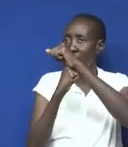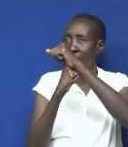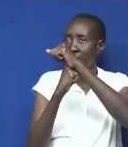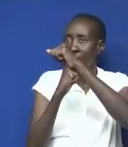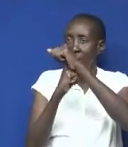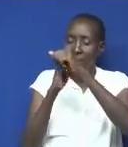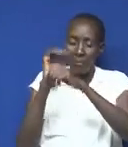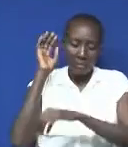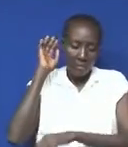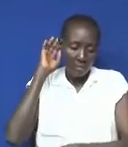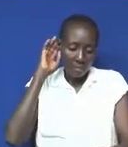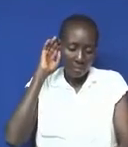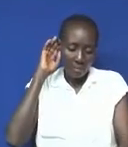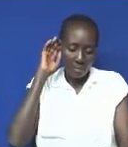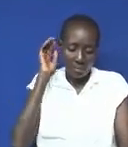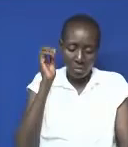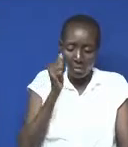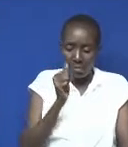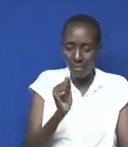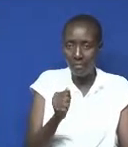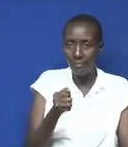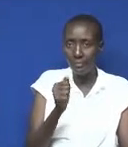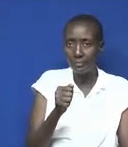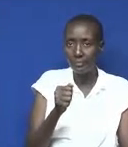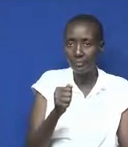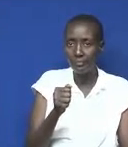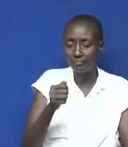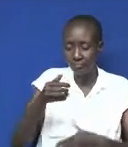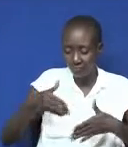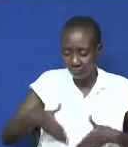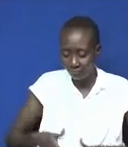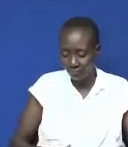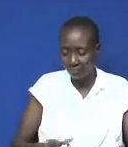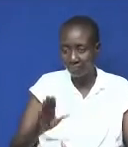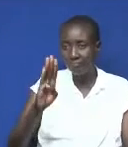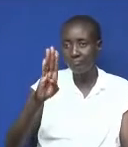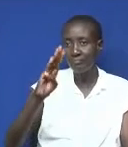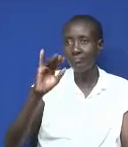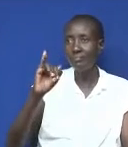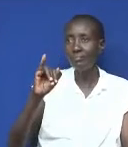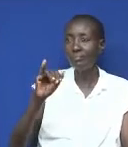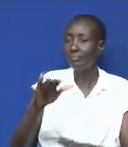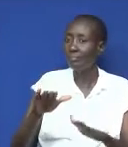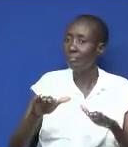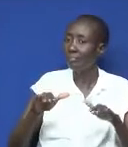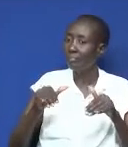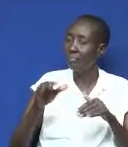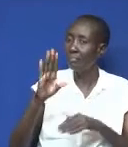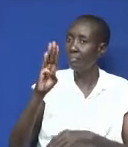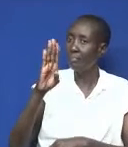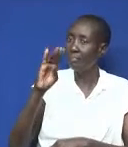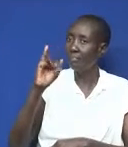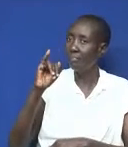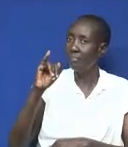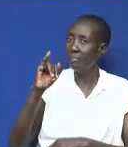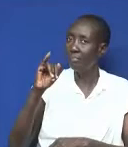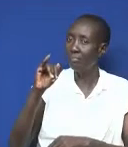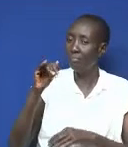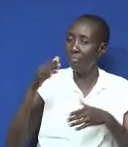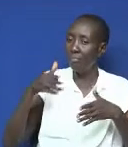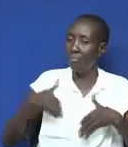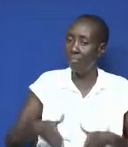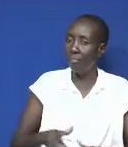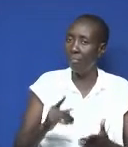kulikuwa na handshake ikasaa BBI. Hiyo BBI tunangojea ina saa nini? Sijui